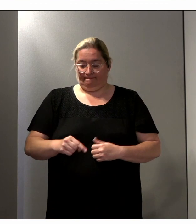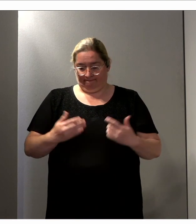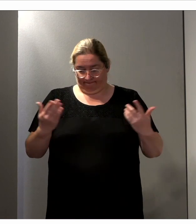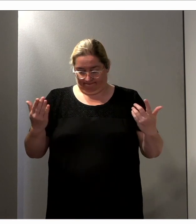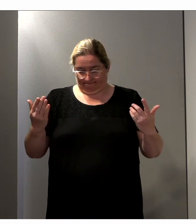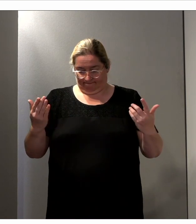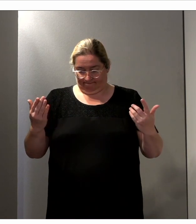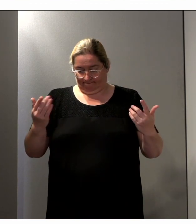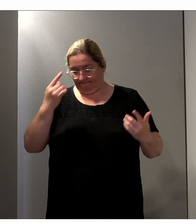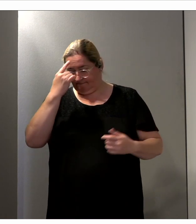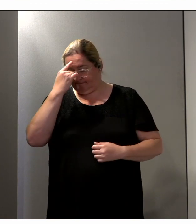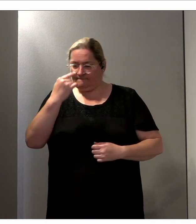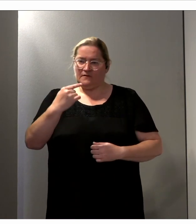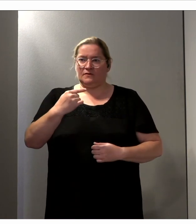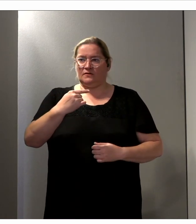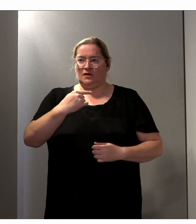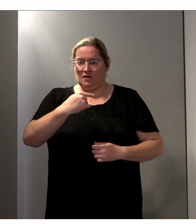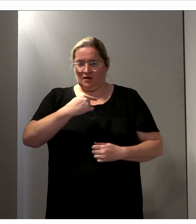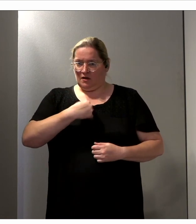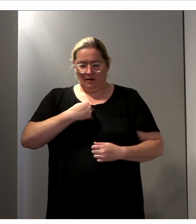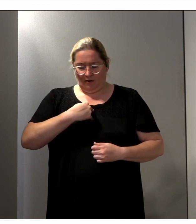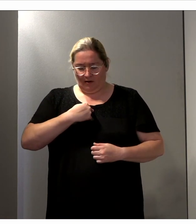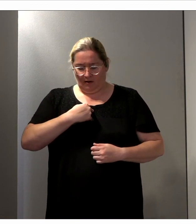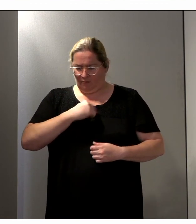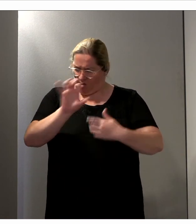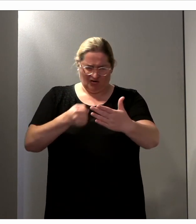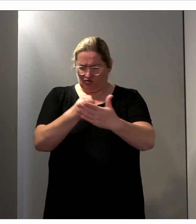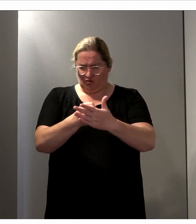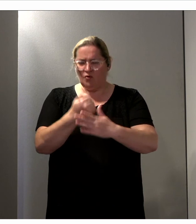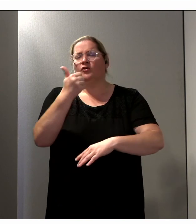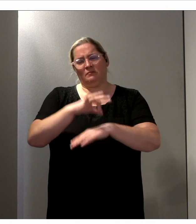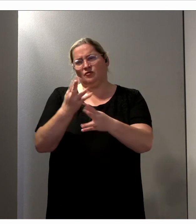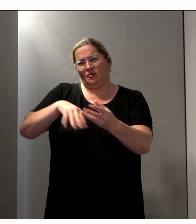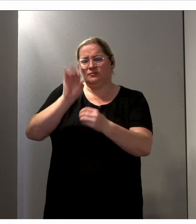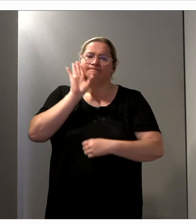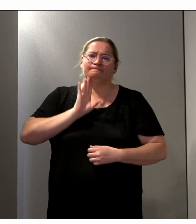pouvoir, pour être à fond, je vais demander 1 minute de plus. Pour pouvoir être à fond, donc,